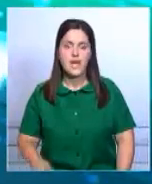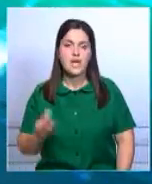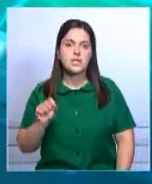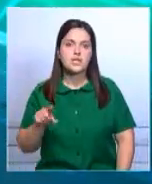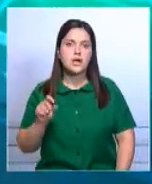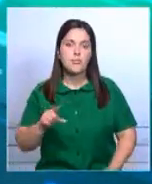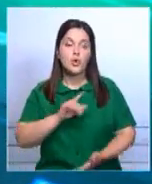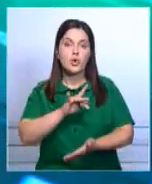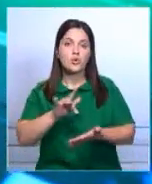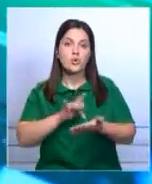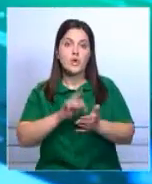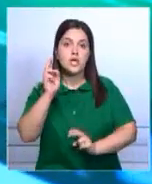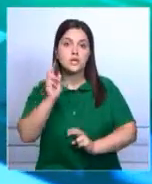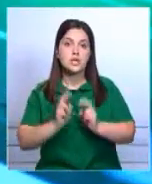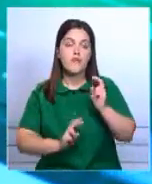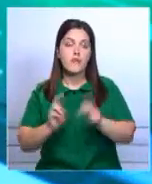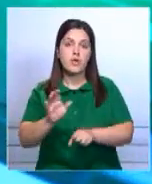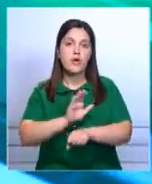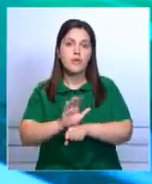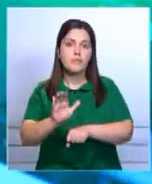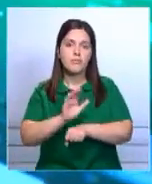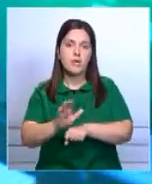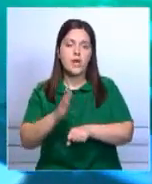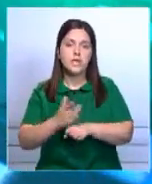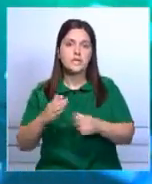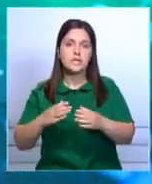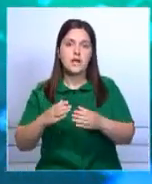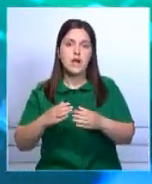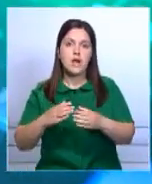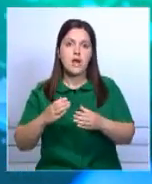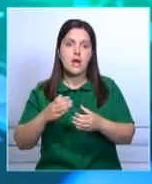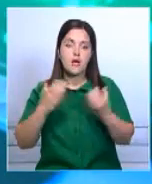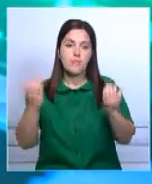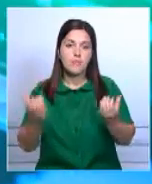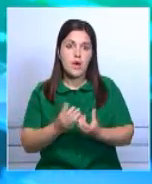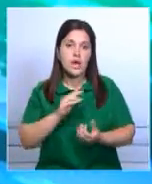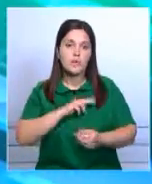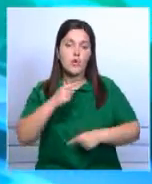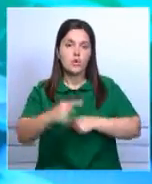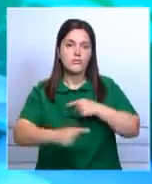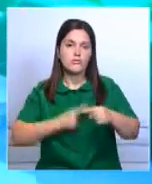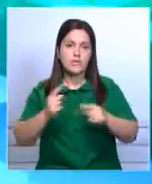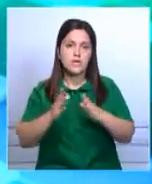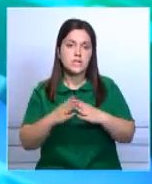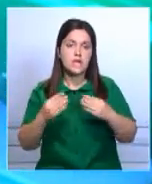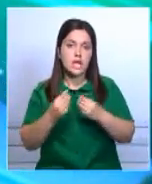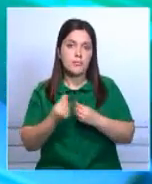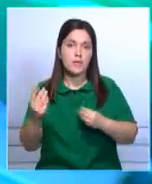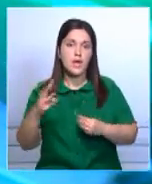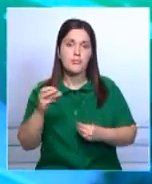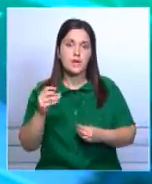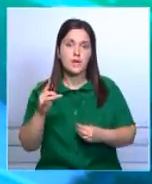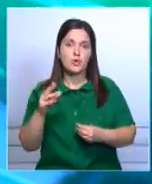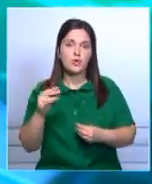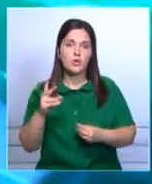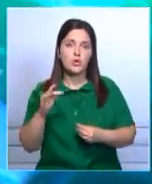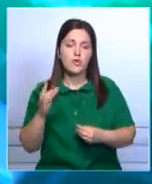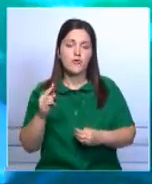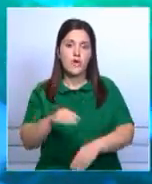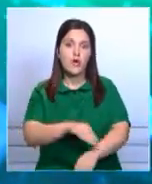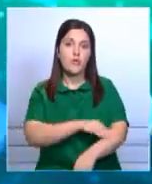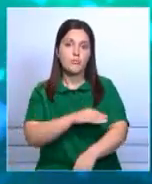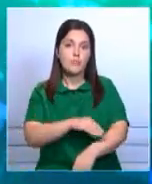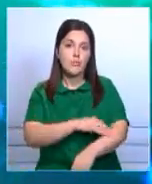На Степногорском заводе по производству подшипников работает сразу несколько трудовых династий. Одна из них – семья Меркуловых.